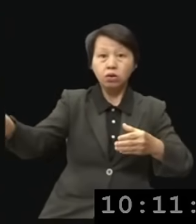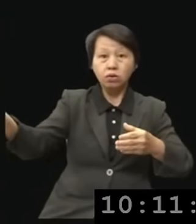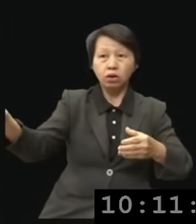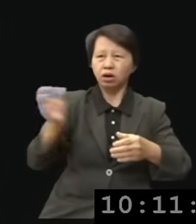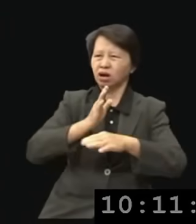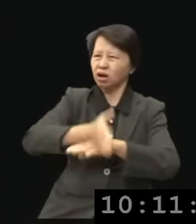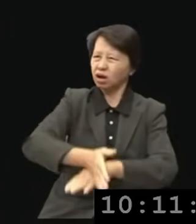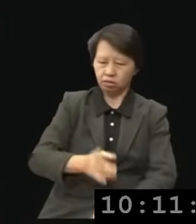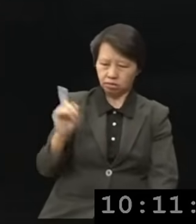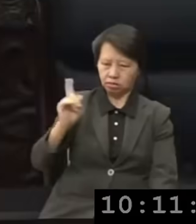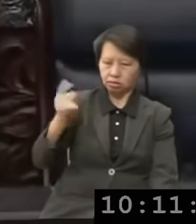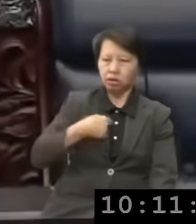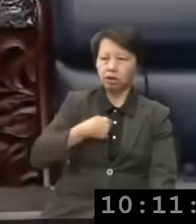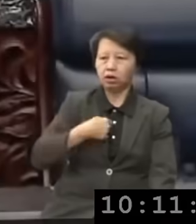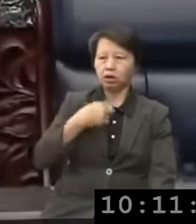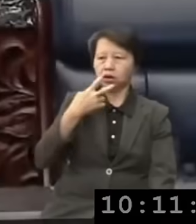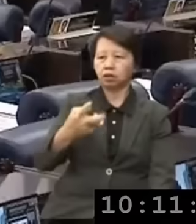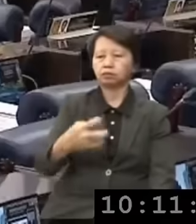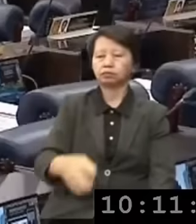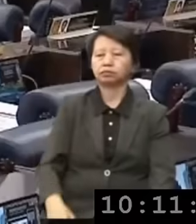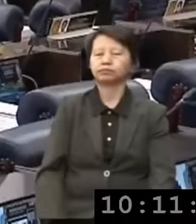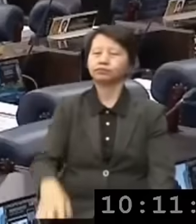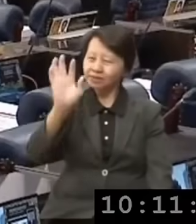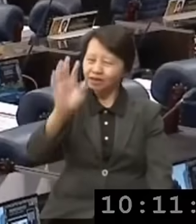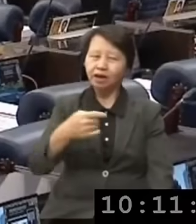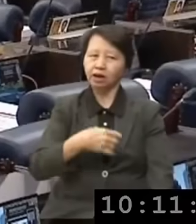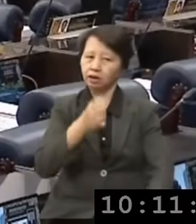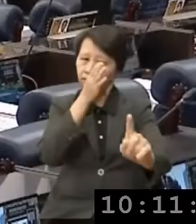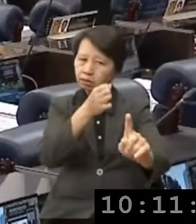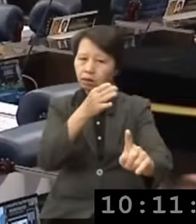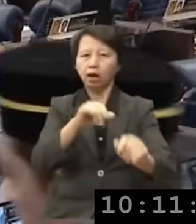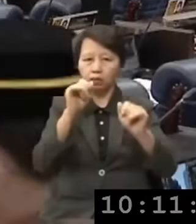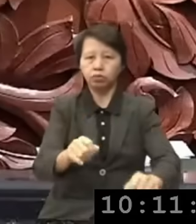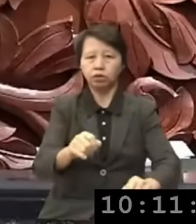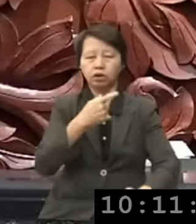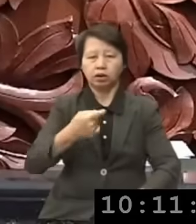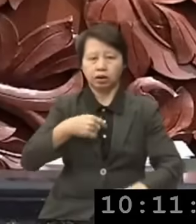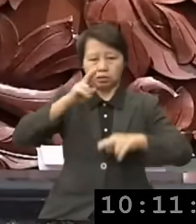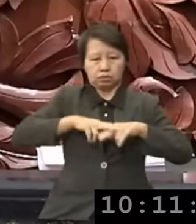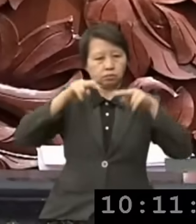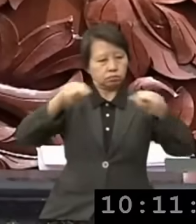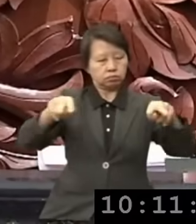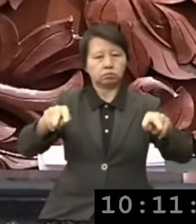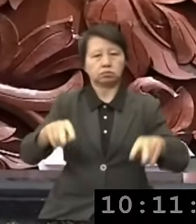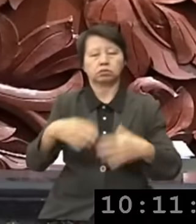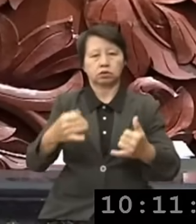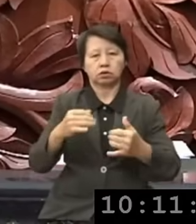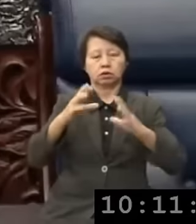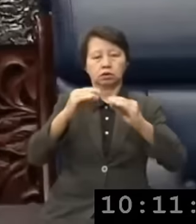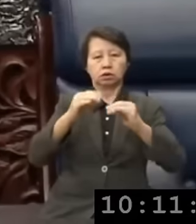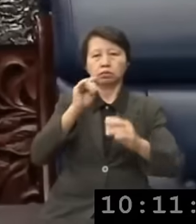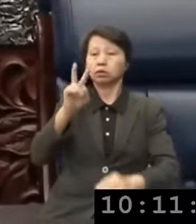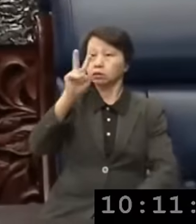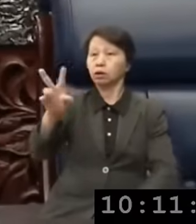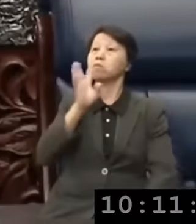Extreme yang berhormat saya perhati dari sini Yang berhormat I can quote You ya even kita berucap dalam wau peraturan myuarat harus pandang